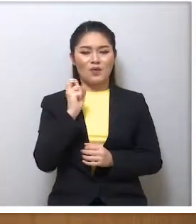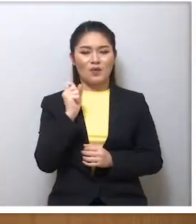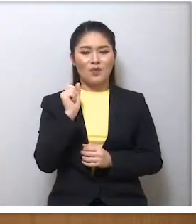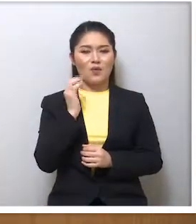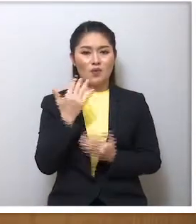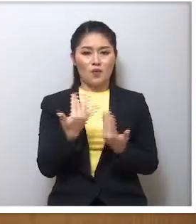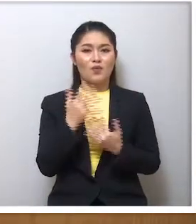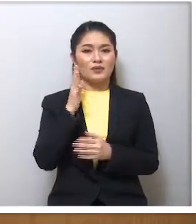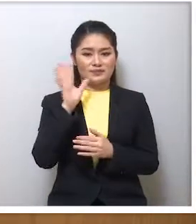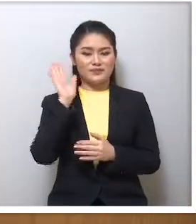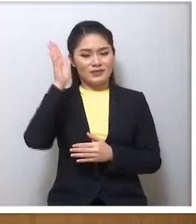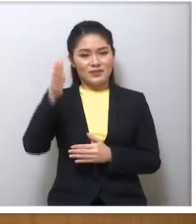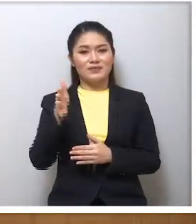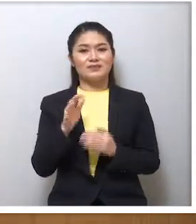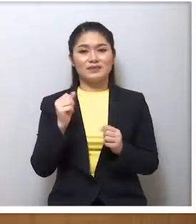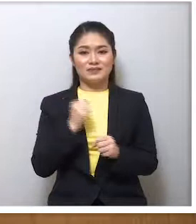ครับโอเคเ